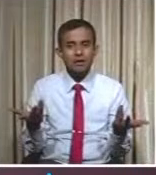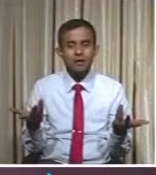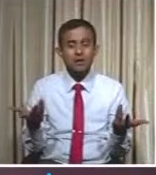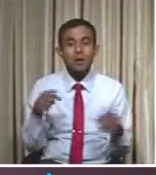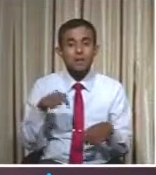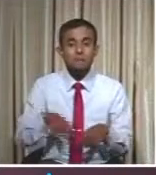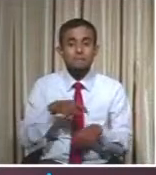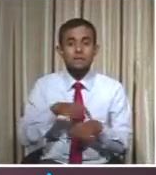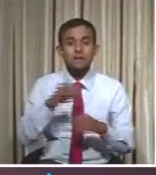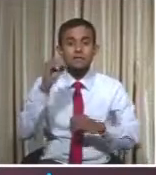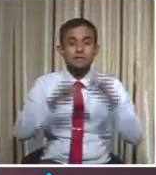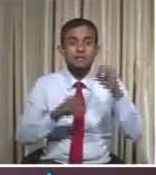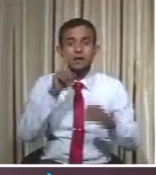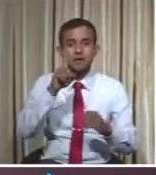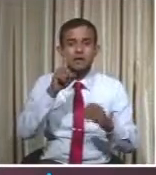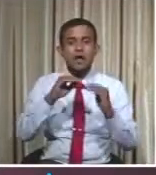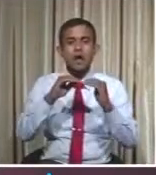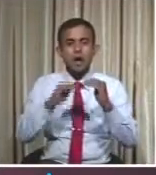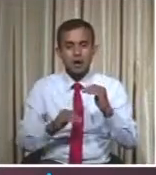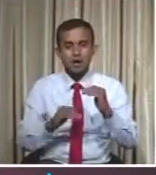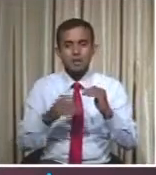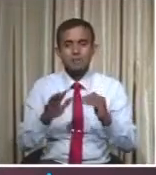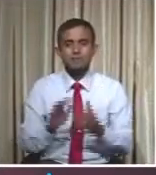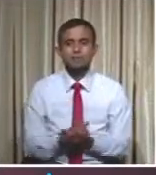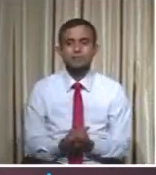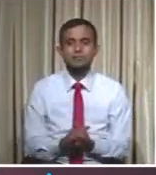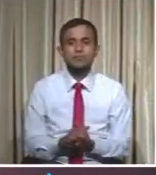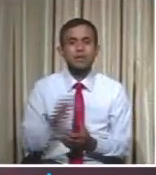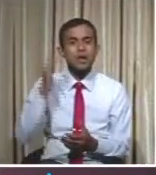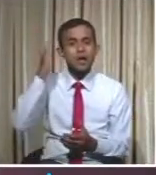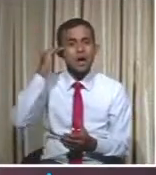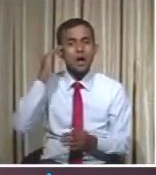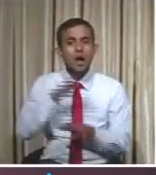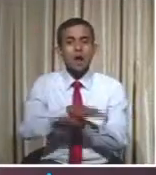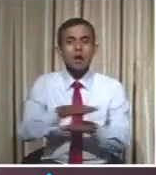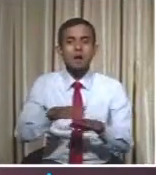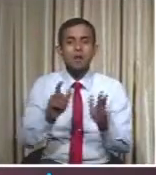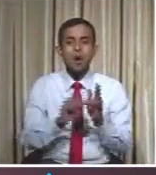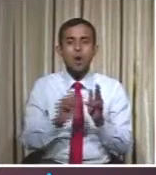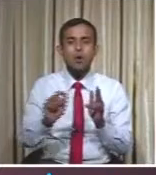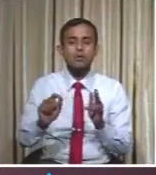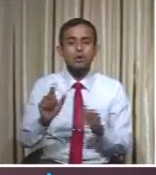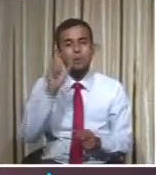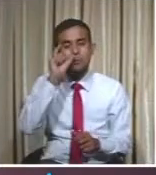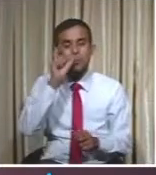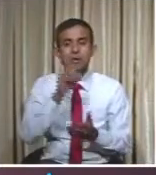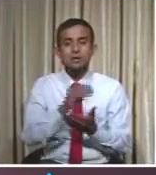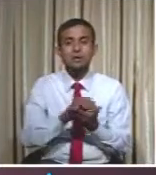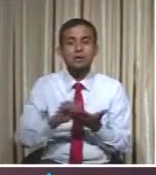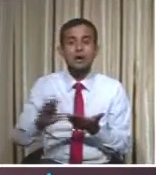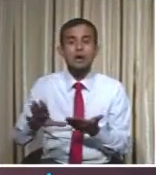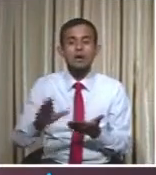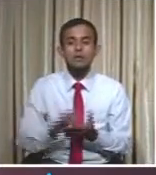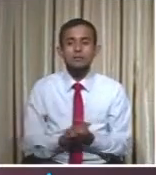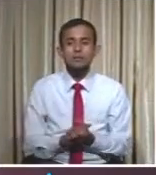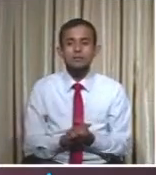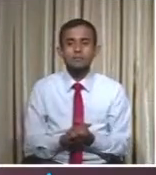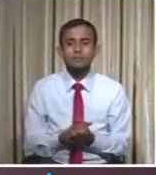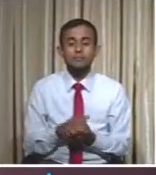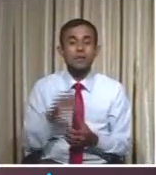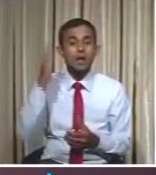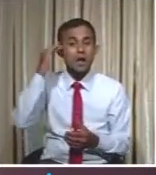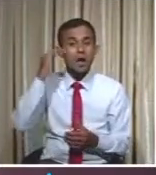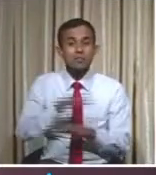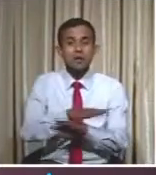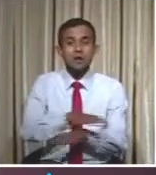පාර 1%කින් විතර අඩු වෙලා තියෙනවා. කාන්තා හා ළමා කාර්යාංශයට අපි බලමු කොහොමද වෙන් වෙලා තියෙන්නේ කියලා. මේ කාන්තා හා